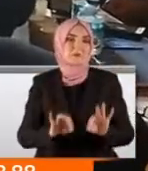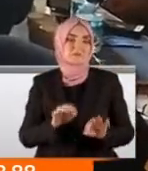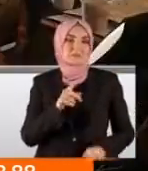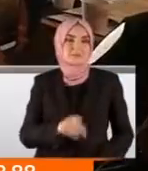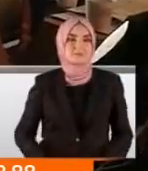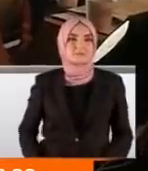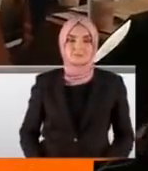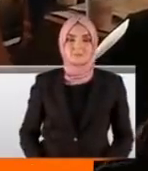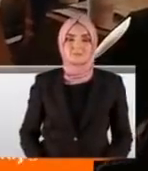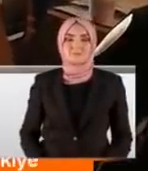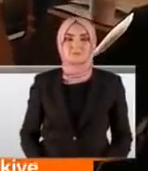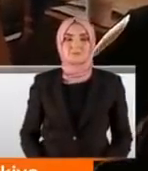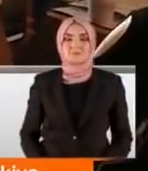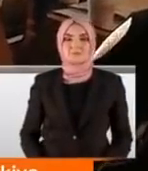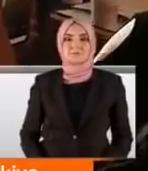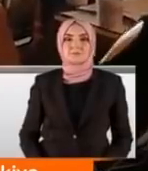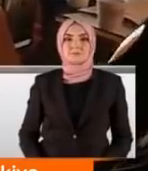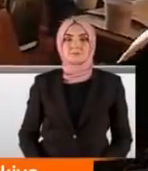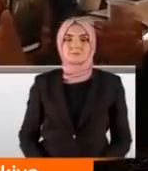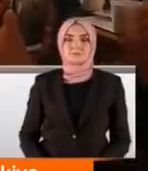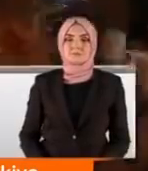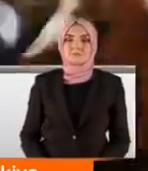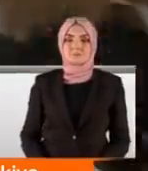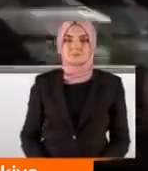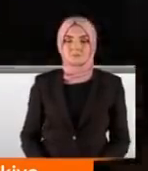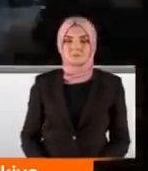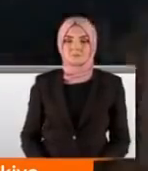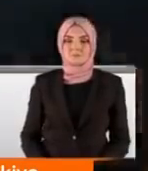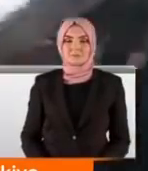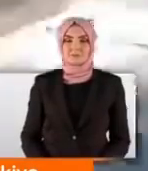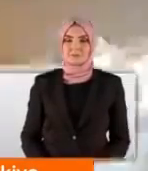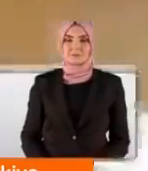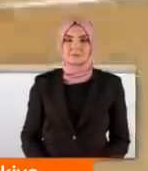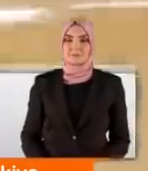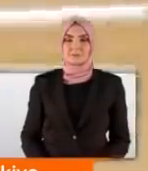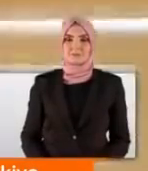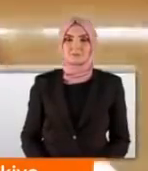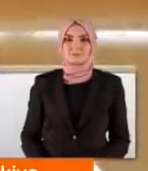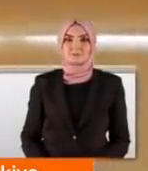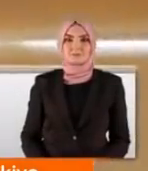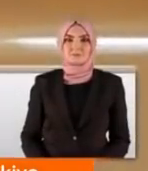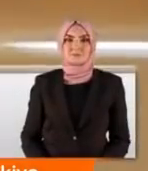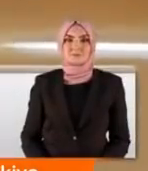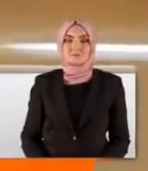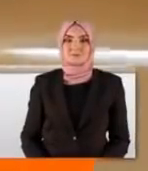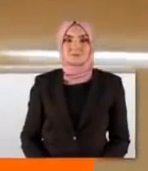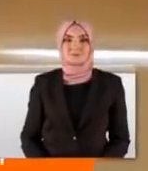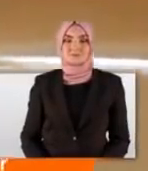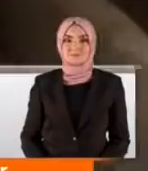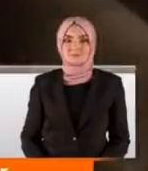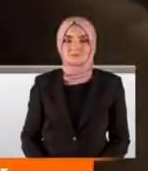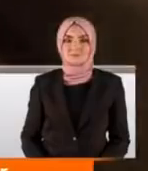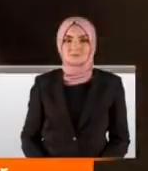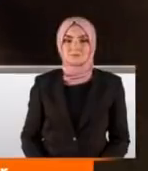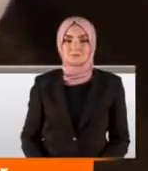işlendi aslında. Adam at kaçırdı zaten. Adam sabıkalı hesabını sormak gerekiyor. Efendim? Hayvanları katledeme hesabını sormak. Evet, soracağız